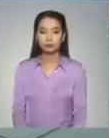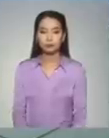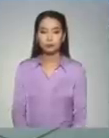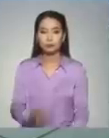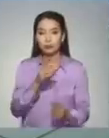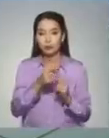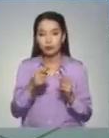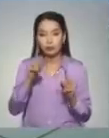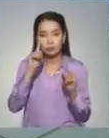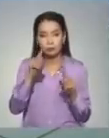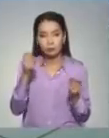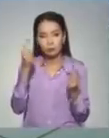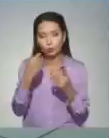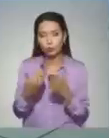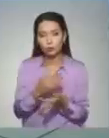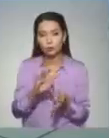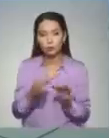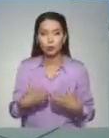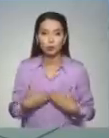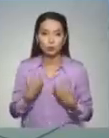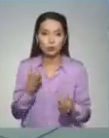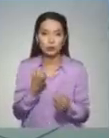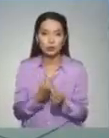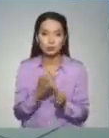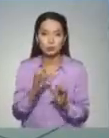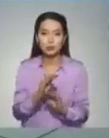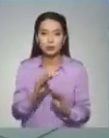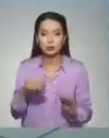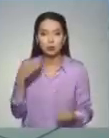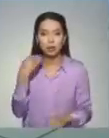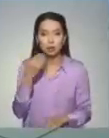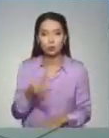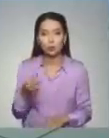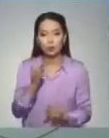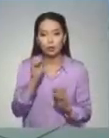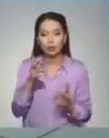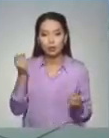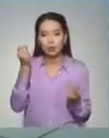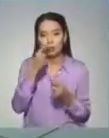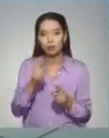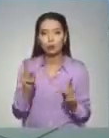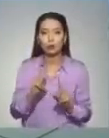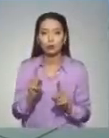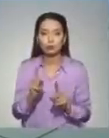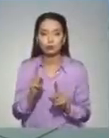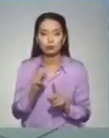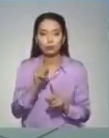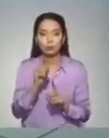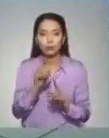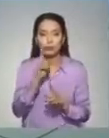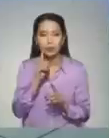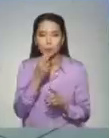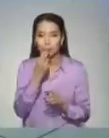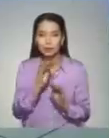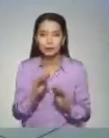Тем временем стали известны новые подробности жуткого ДТП с детьми в Актюбинской области. Как выяснилось, перевозили юных спортсменов на личном авто